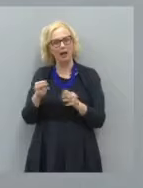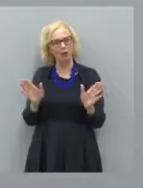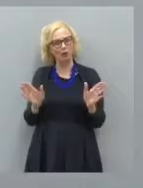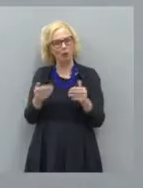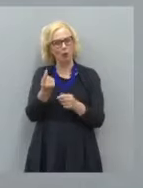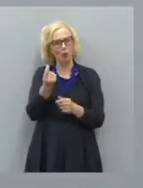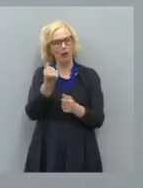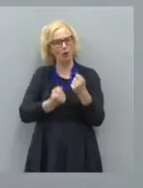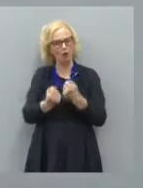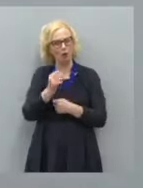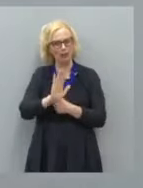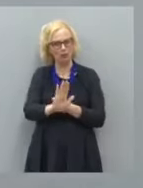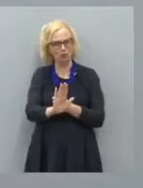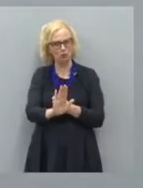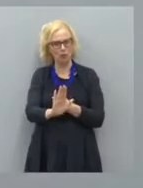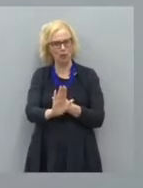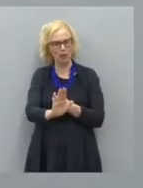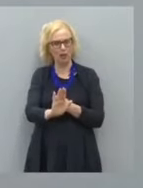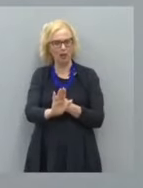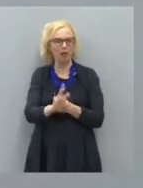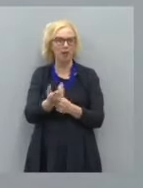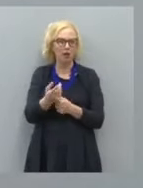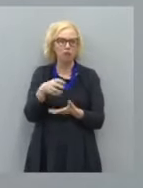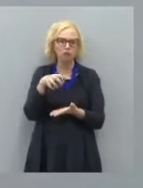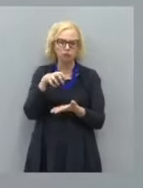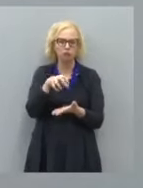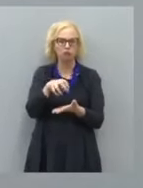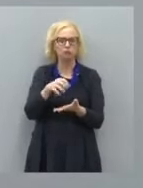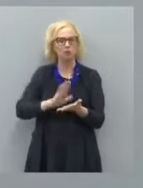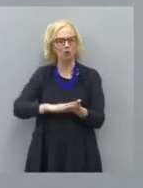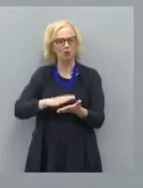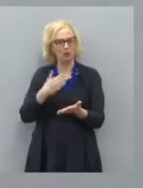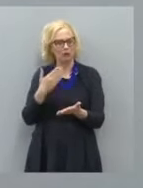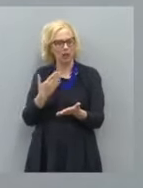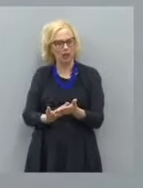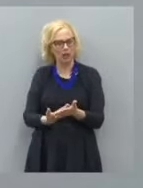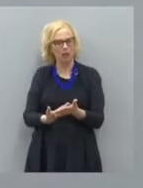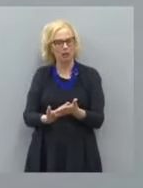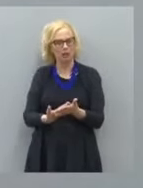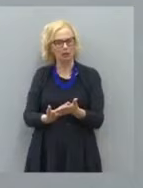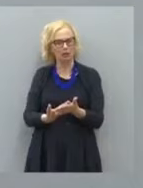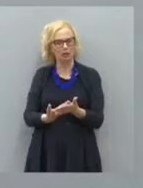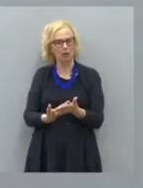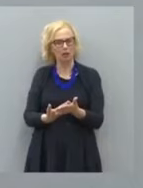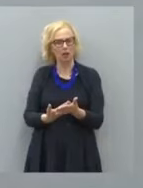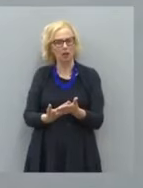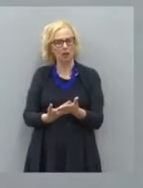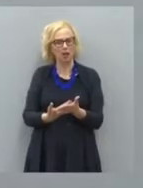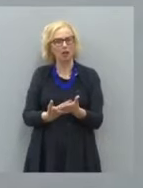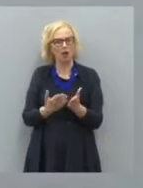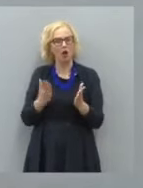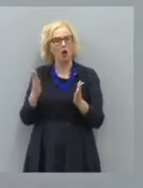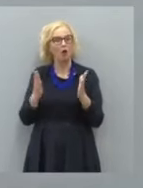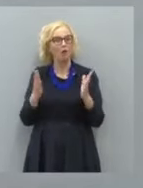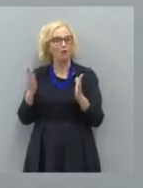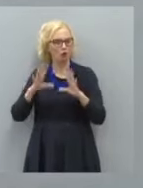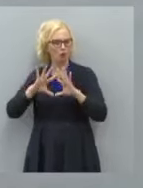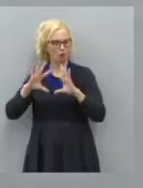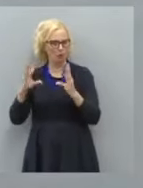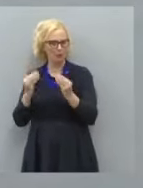che sono comunque una cifra importante in quota rispetto al complessivo